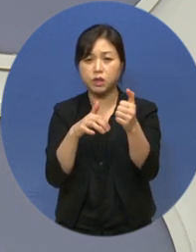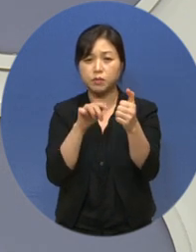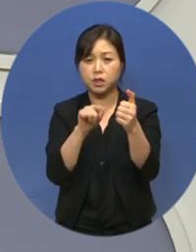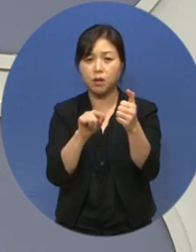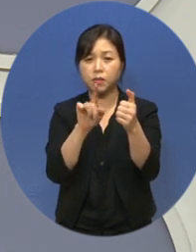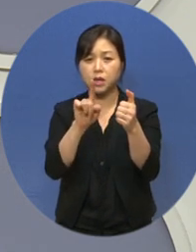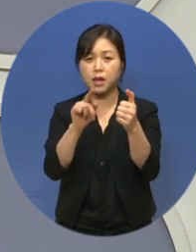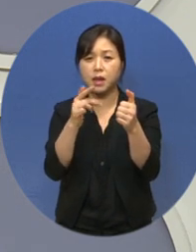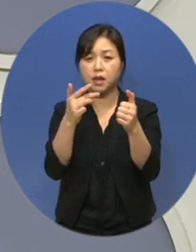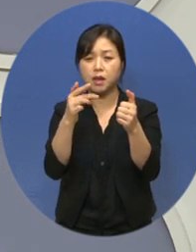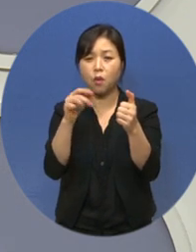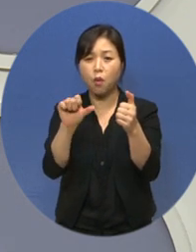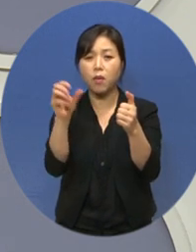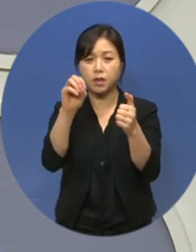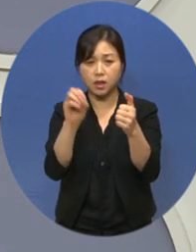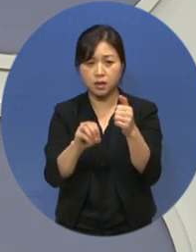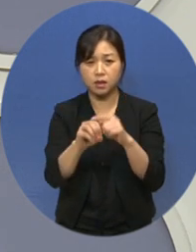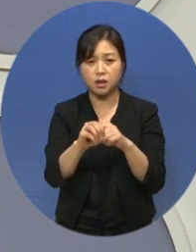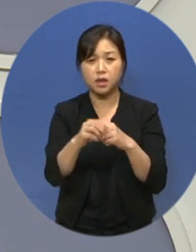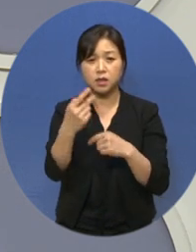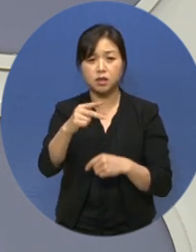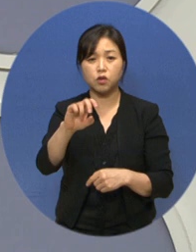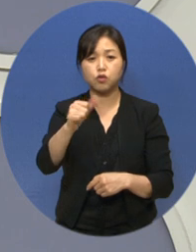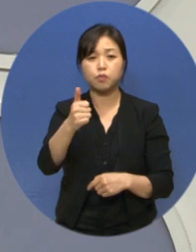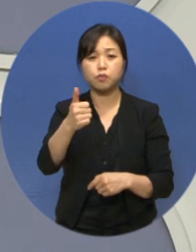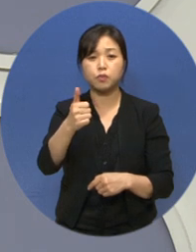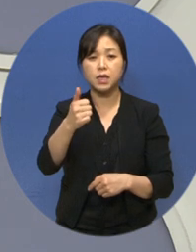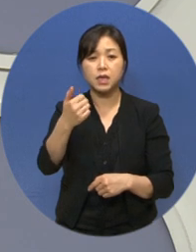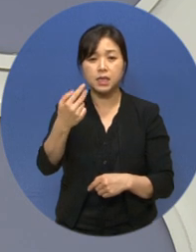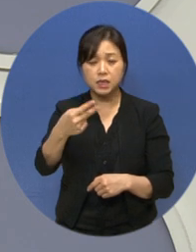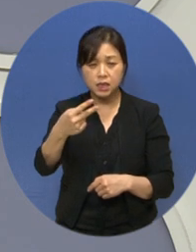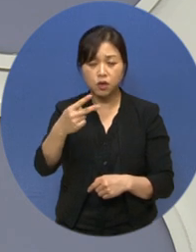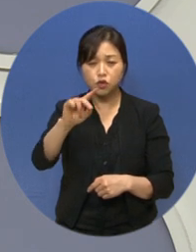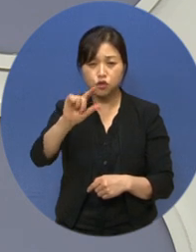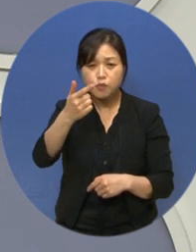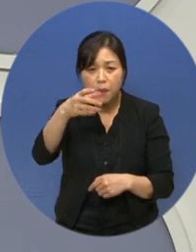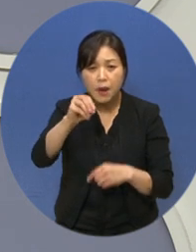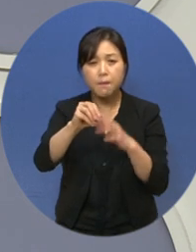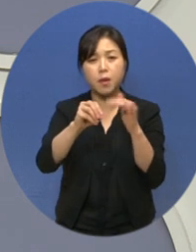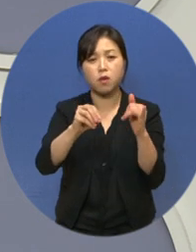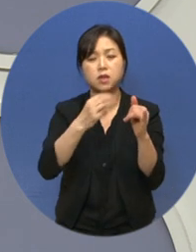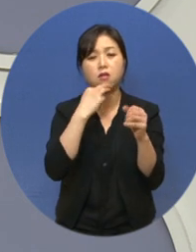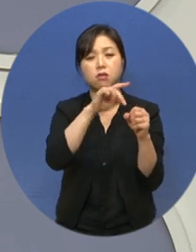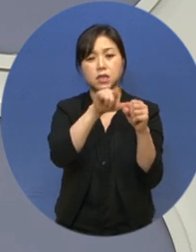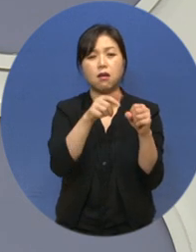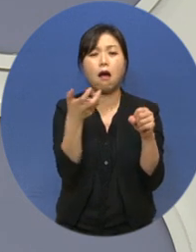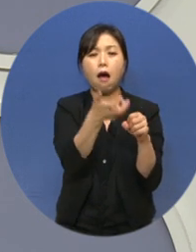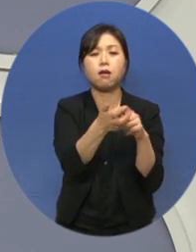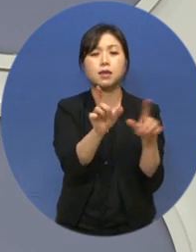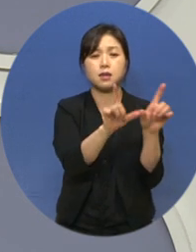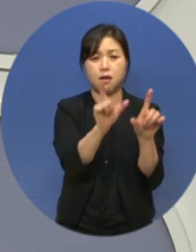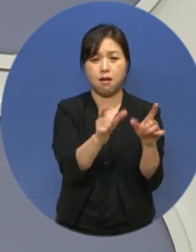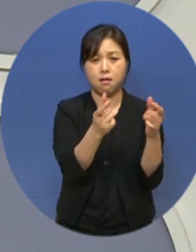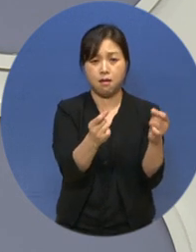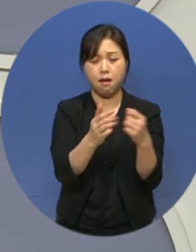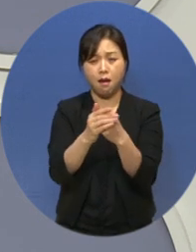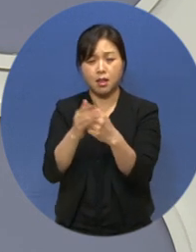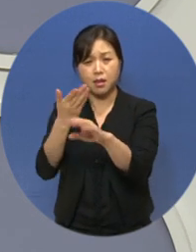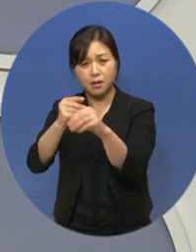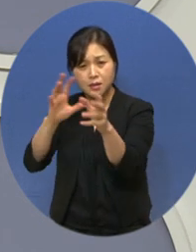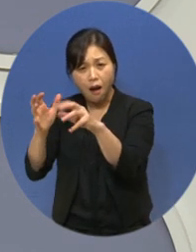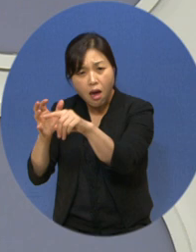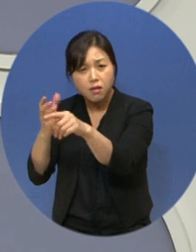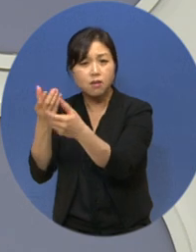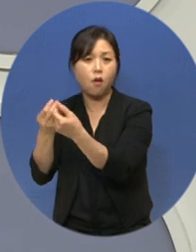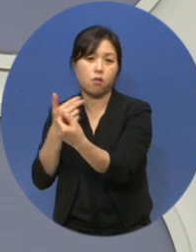망령 가량이 수도권에 집중 해서 살고 있습니다 그렇죠 세계에서 유례가 없는 문제도 이런 그 수도권 집중 때문에 여러 가지 폐해가